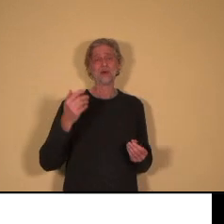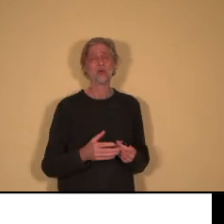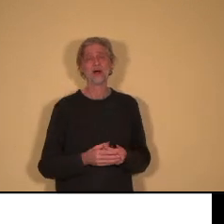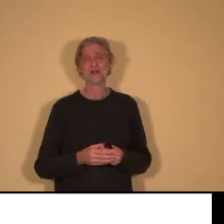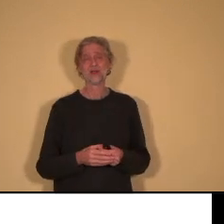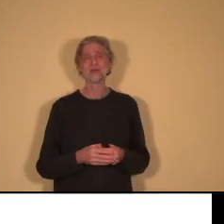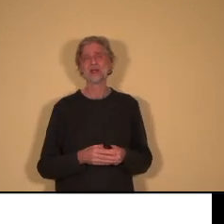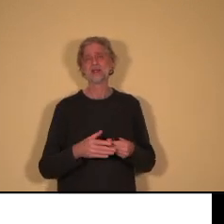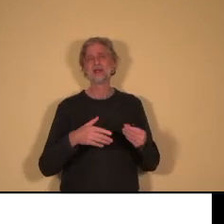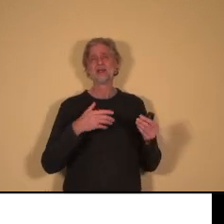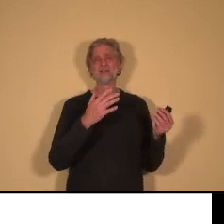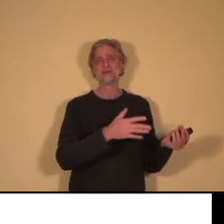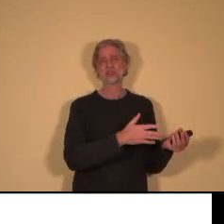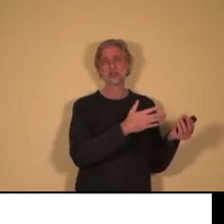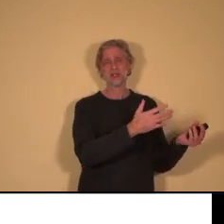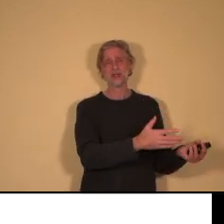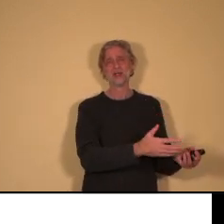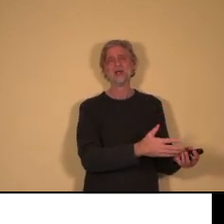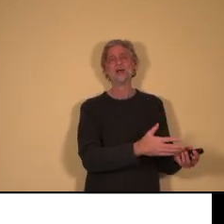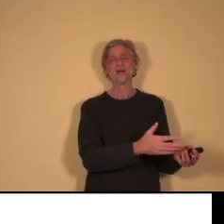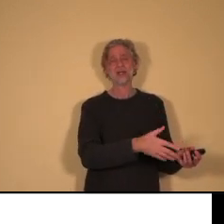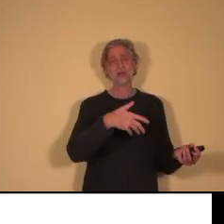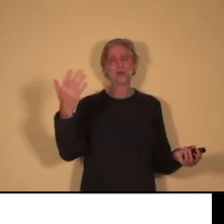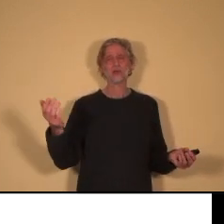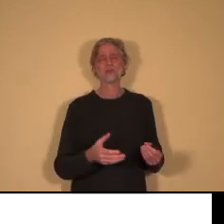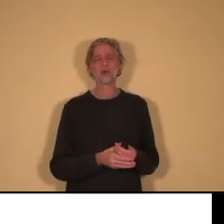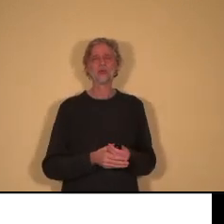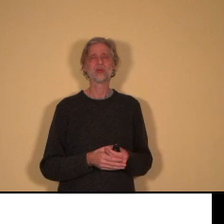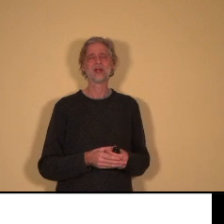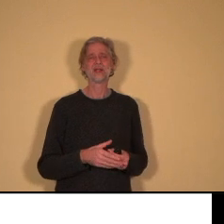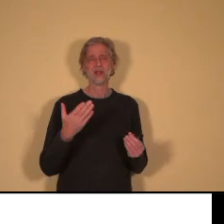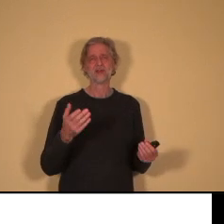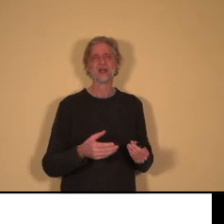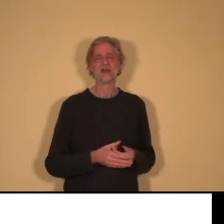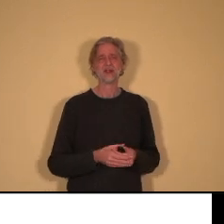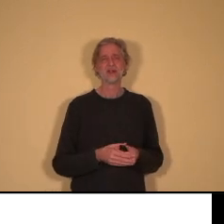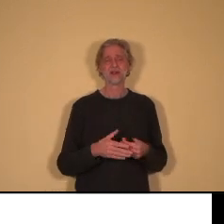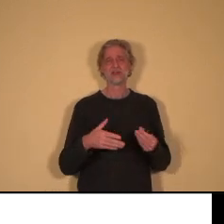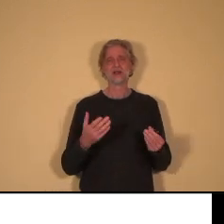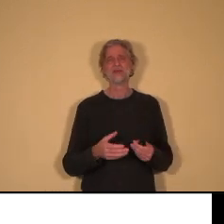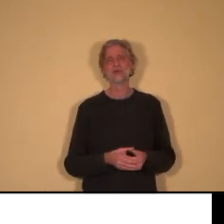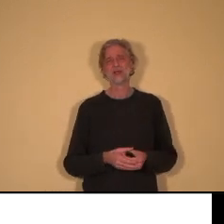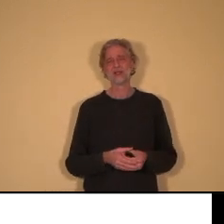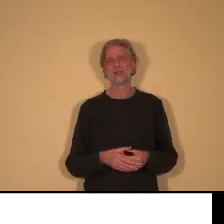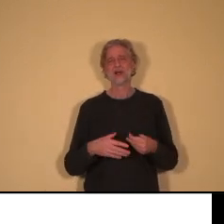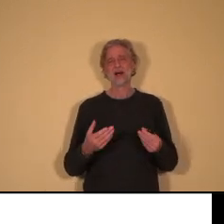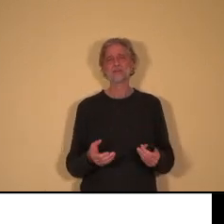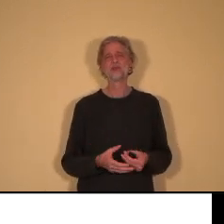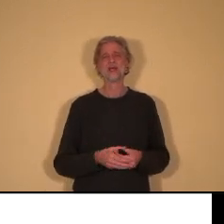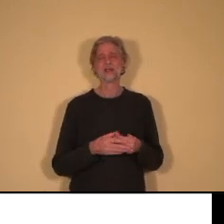weil hohe Aktivierungsenergie zwischen den Edukten und den Produkten liegt, diese